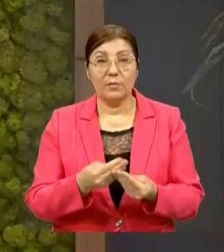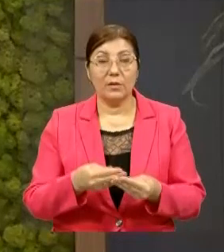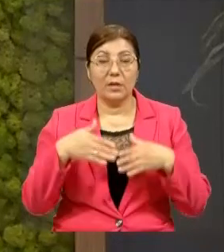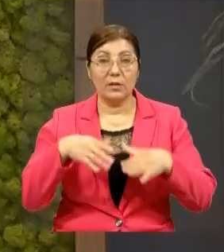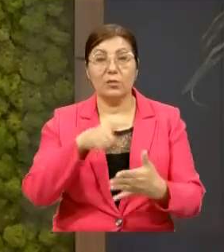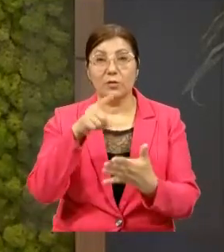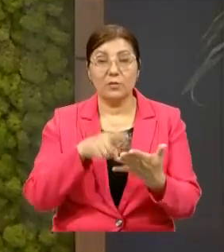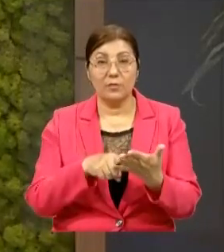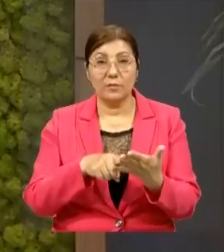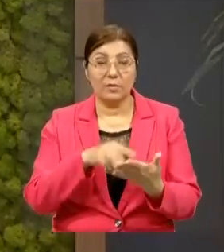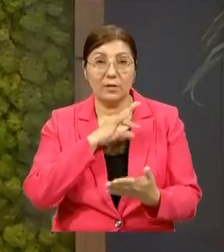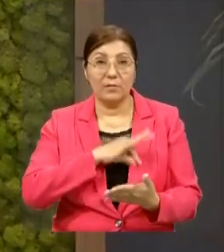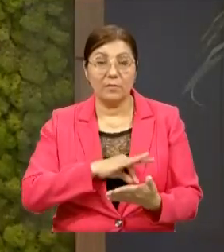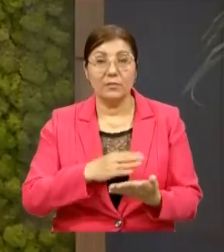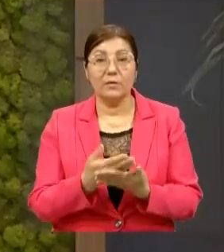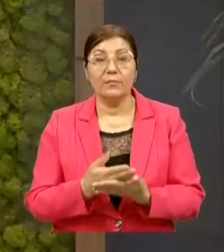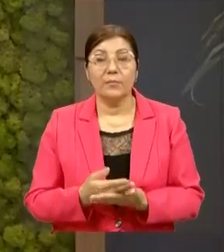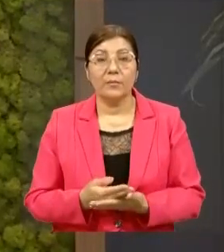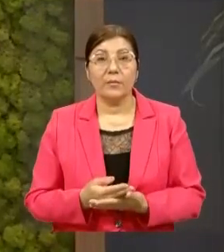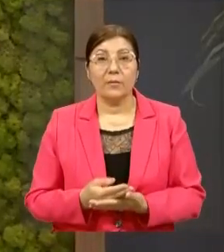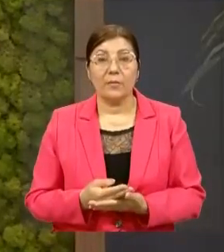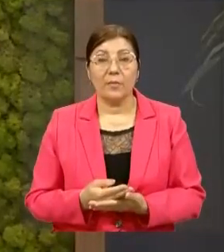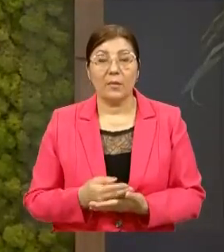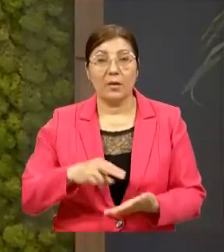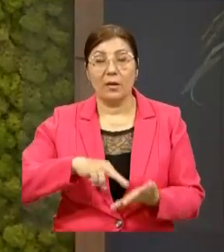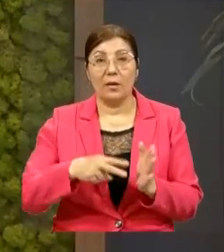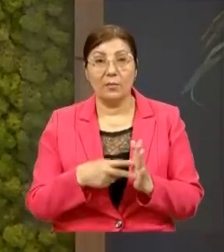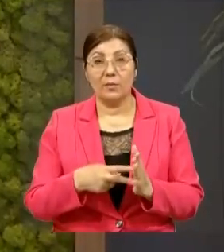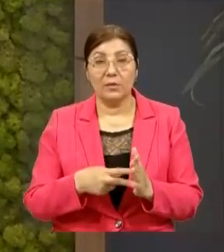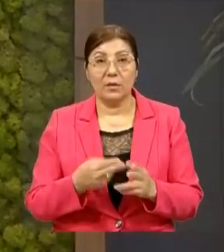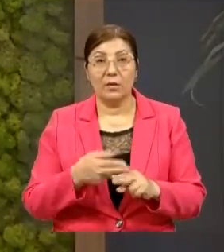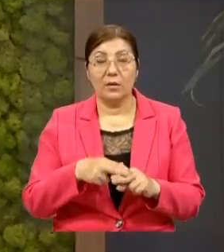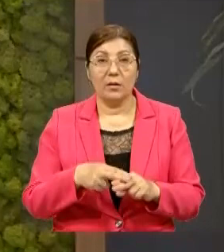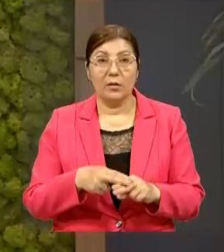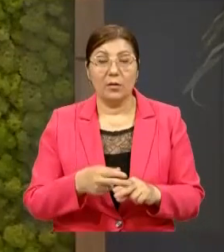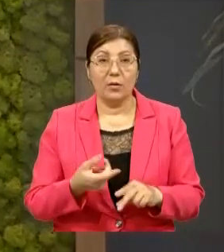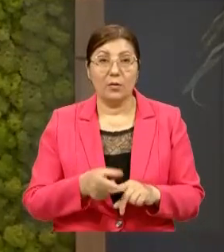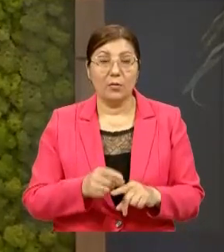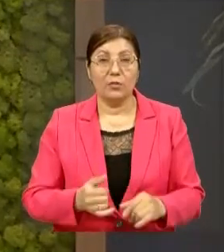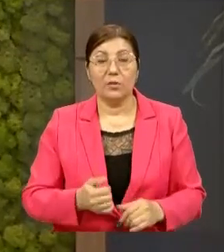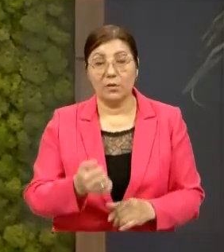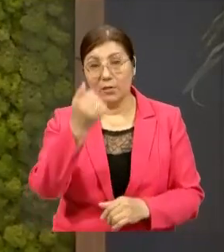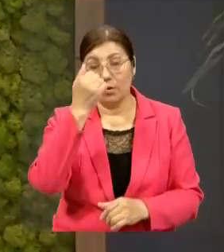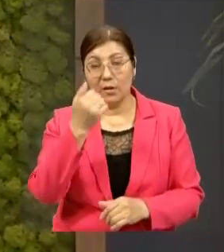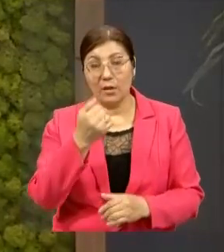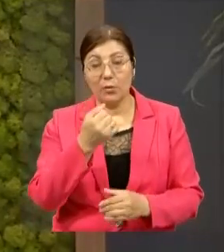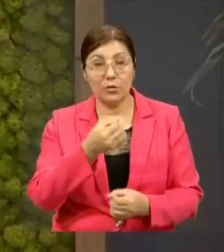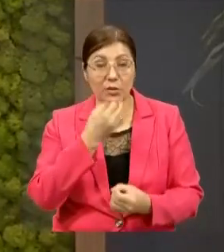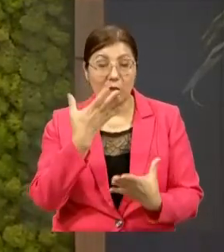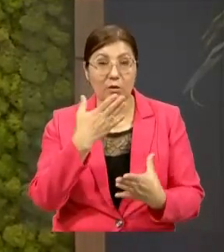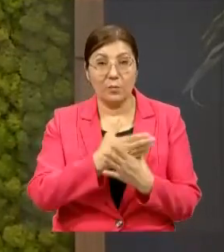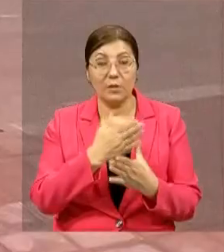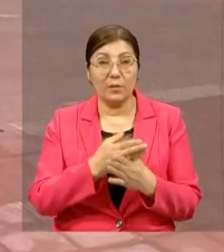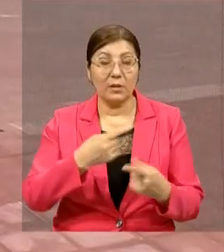о включении в карту индустриализации поэтому очень благоприятно сказывается на бизнесе